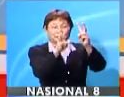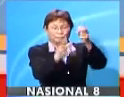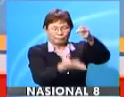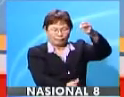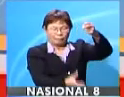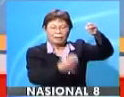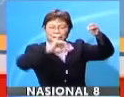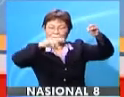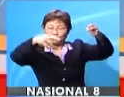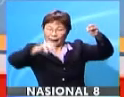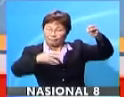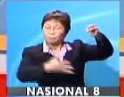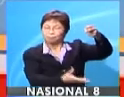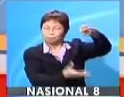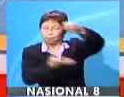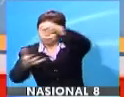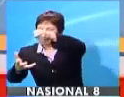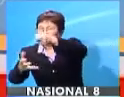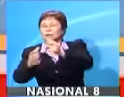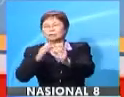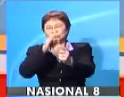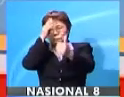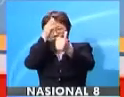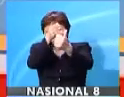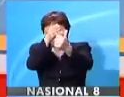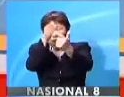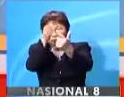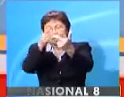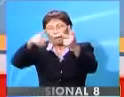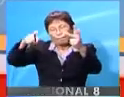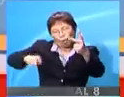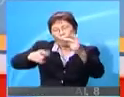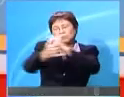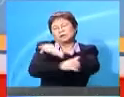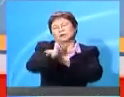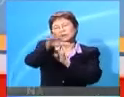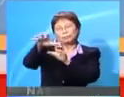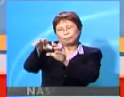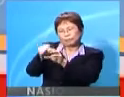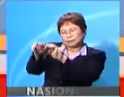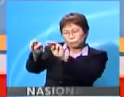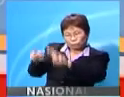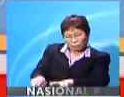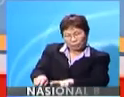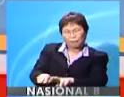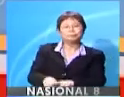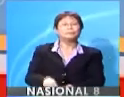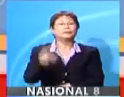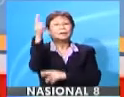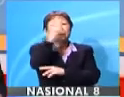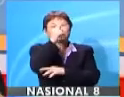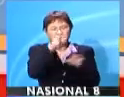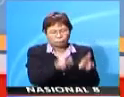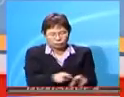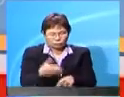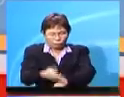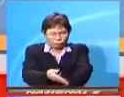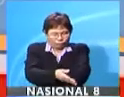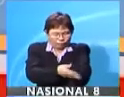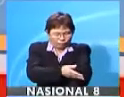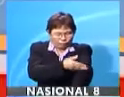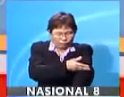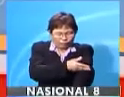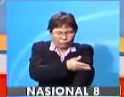Menteri adalah berdasarkan keutamaan dan keperluan negara termasuk rakyat. Melaluinya, kerajaan merancang untuk menambah baik